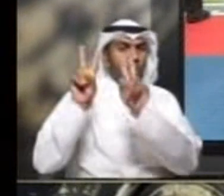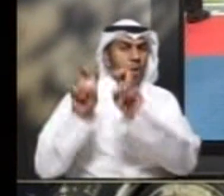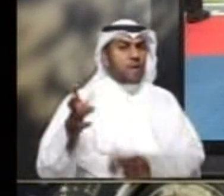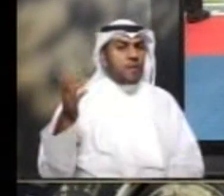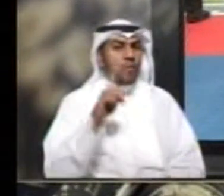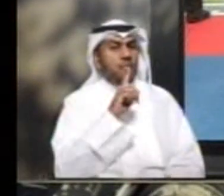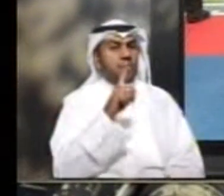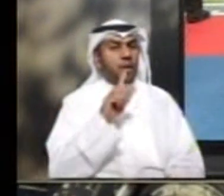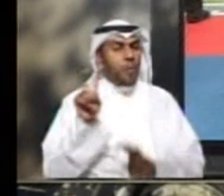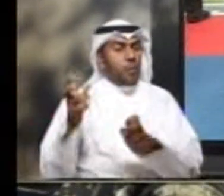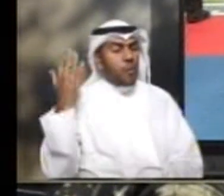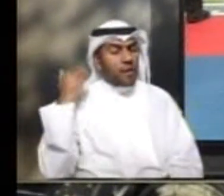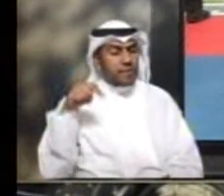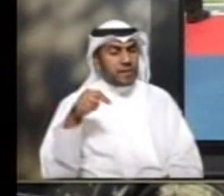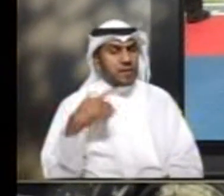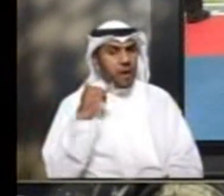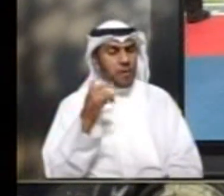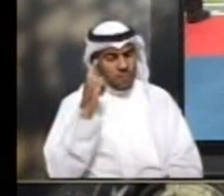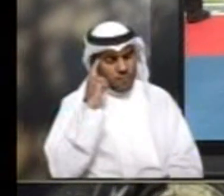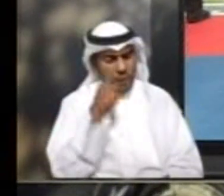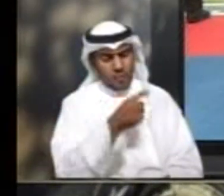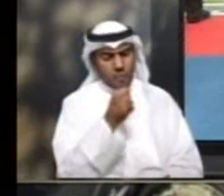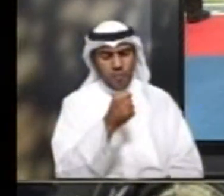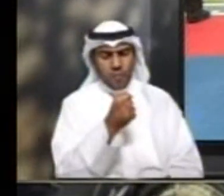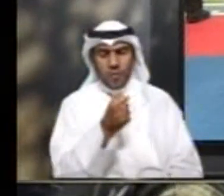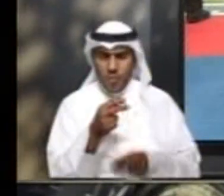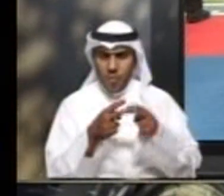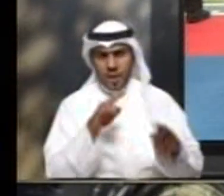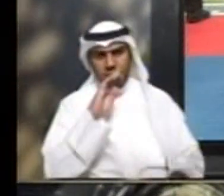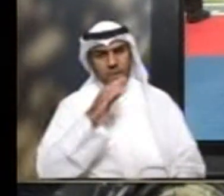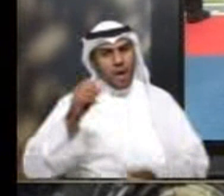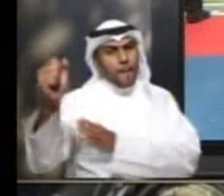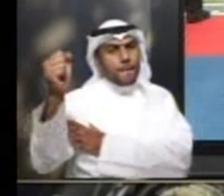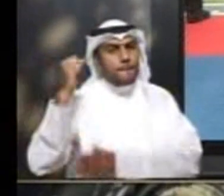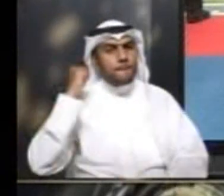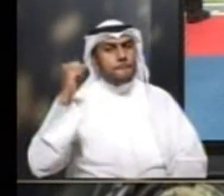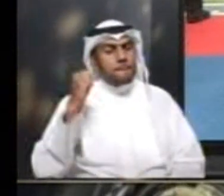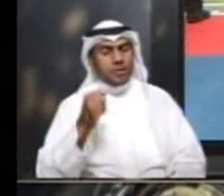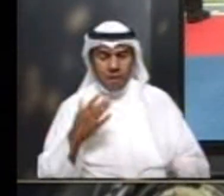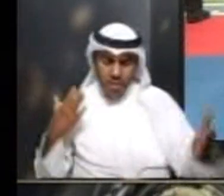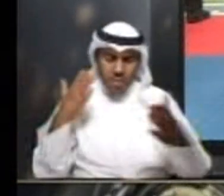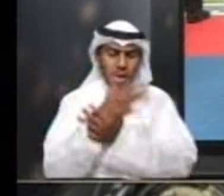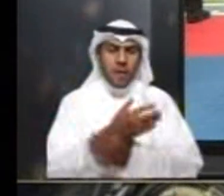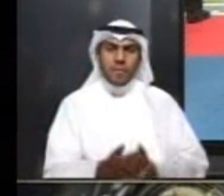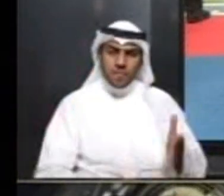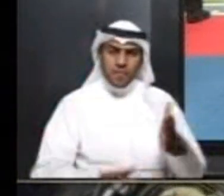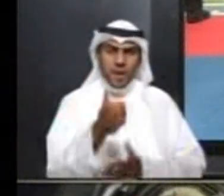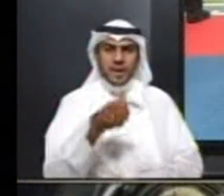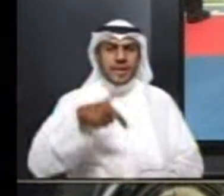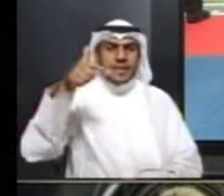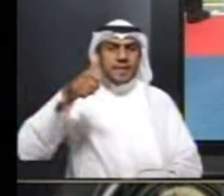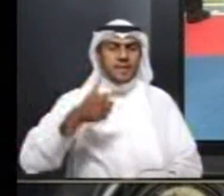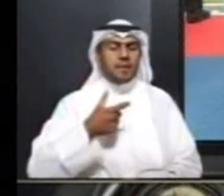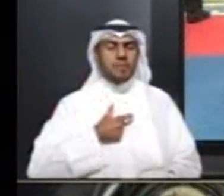شديد من قبل اللاعبين العرب على الميداليات، إلا أن أبطال الكويت كانوا حاضرين بقوة في البطولة. وأعرب الوزير